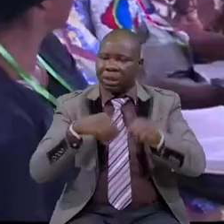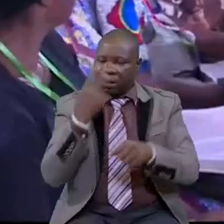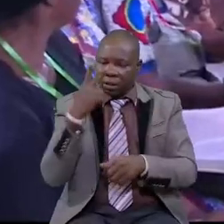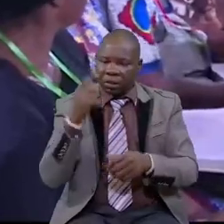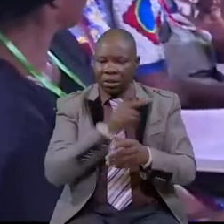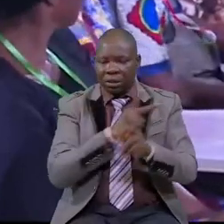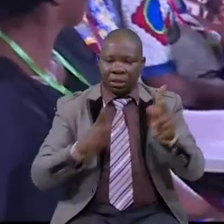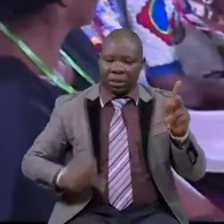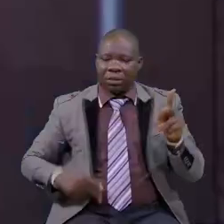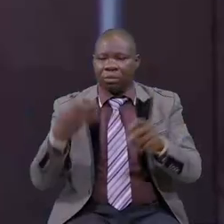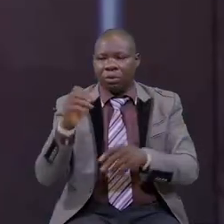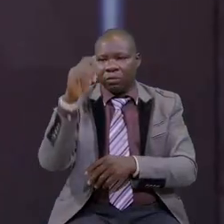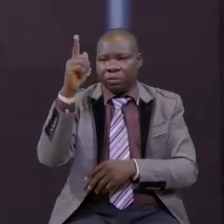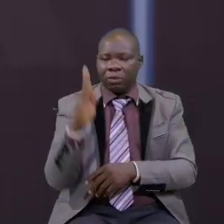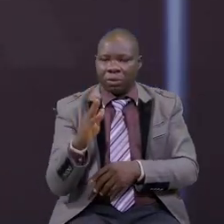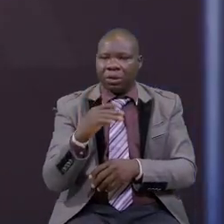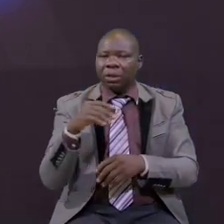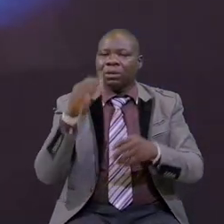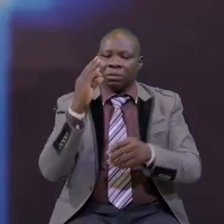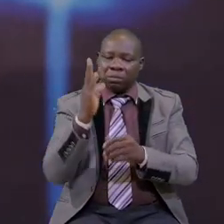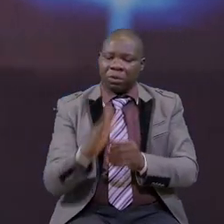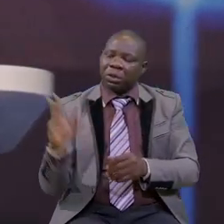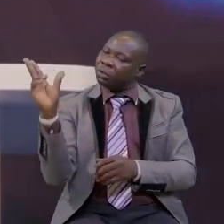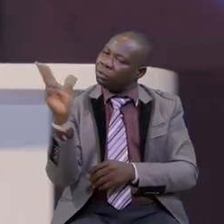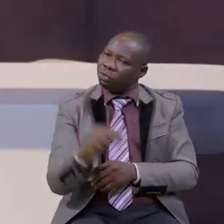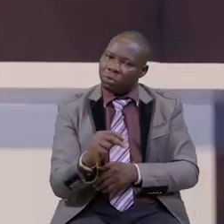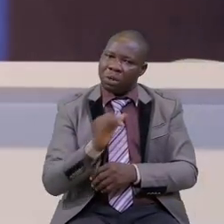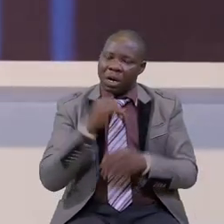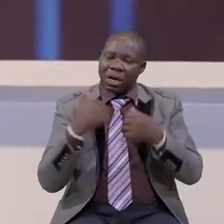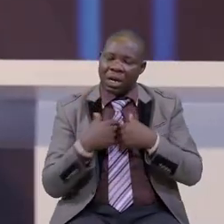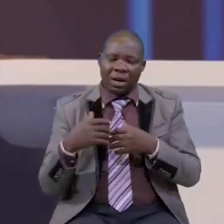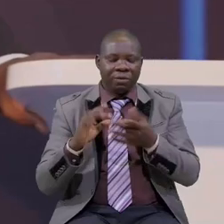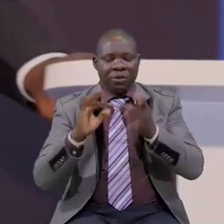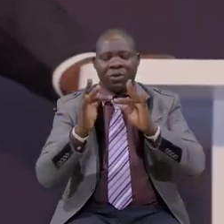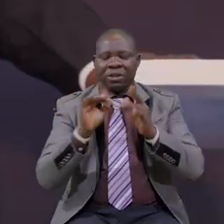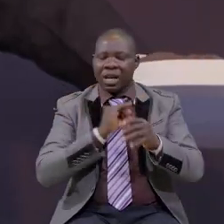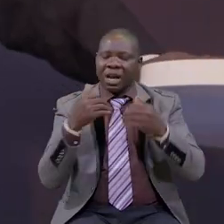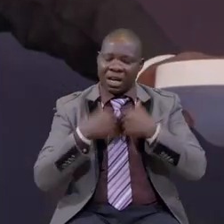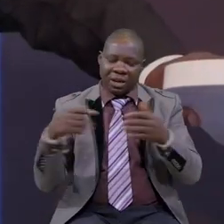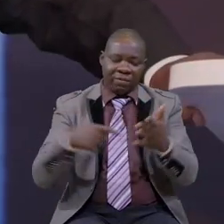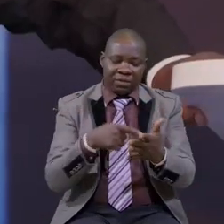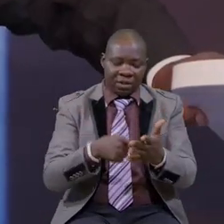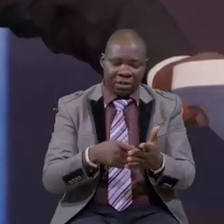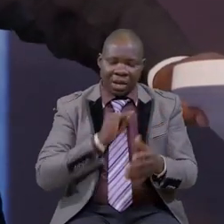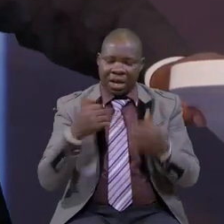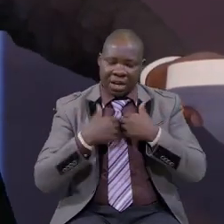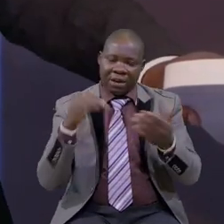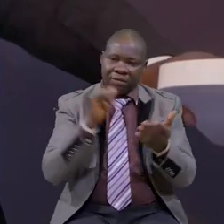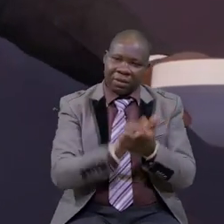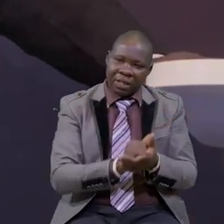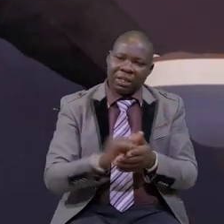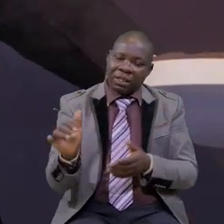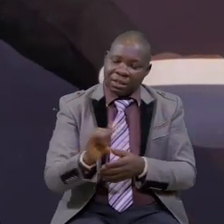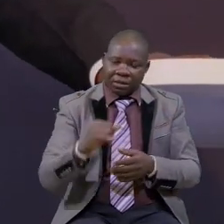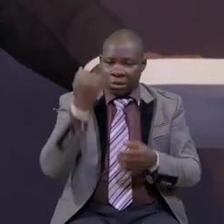Prédicateur, non. J'ai l'argent. J'ai les contacts. J'ai ceci, j'ai cela. Les mêmes idées qu'il